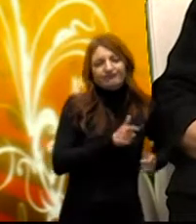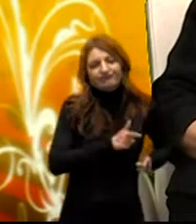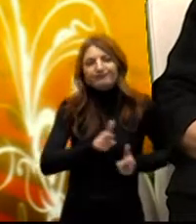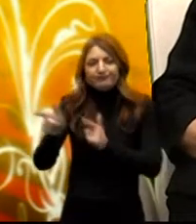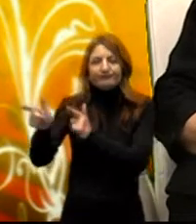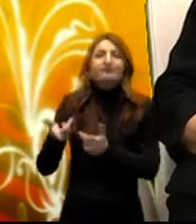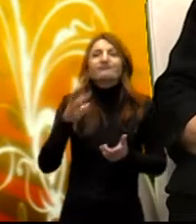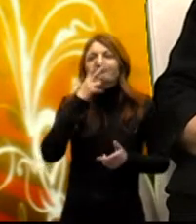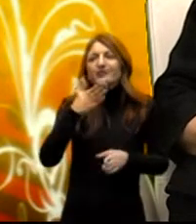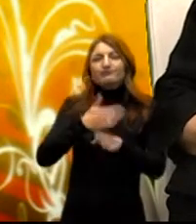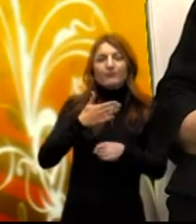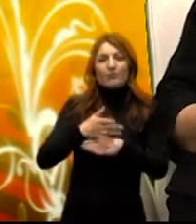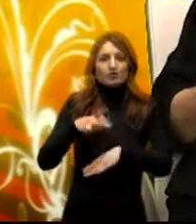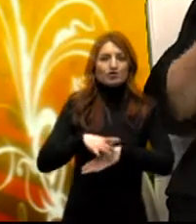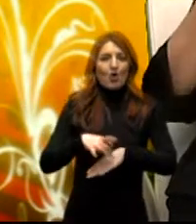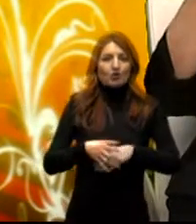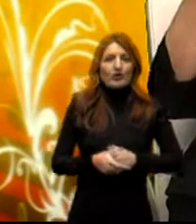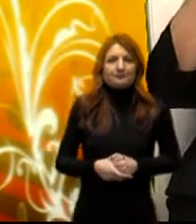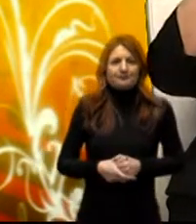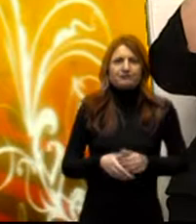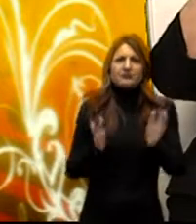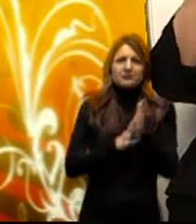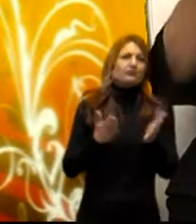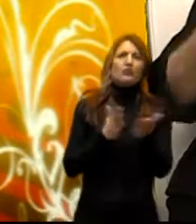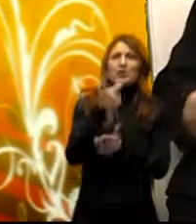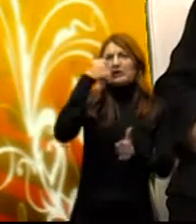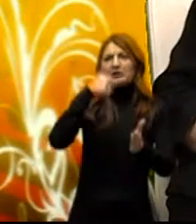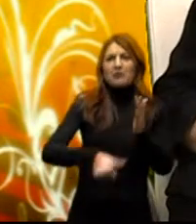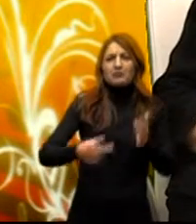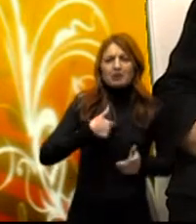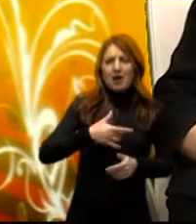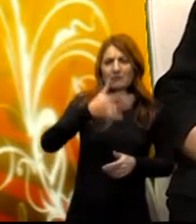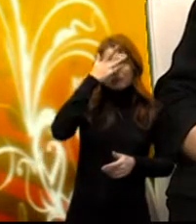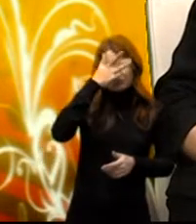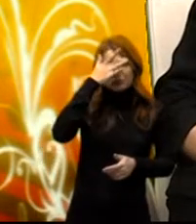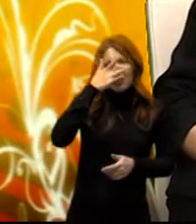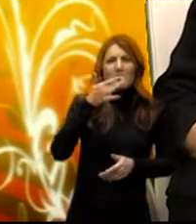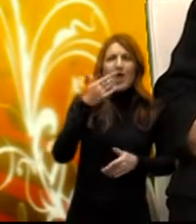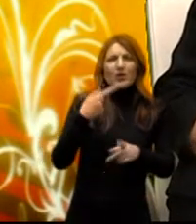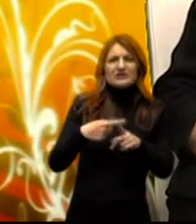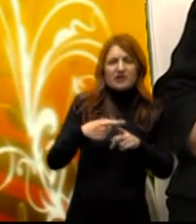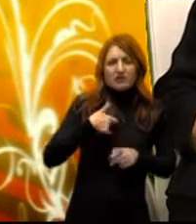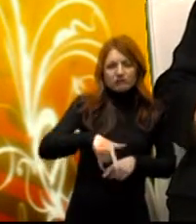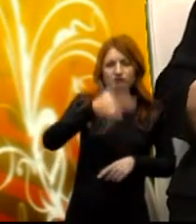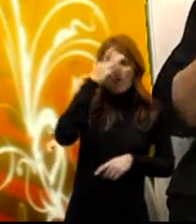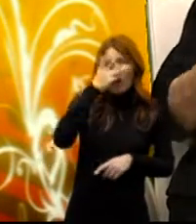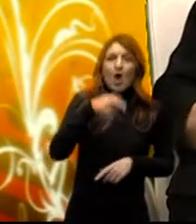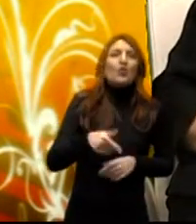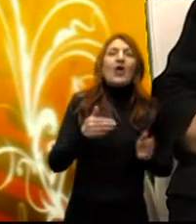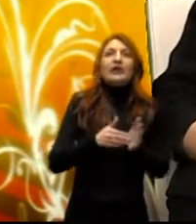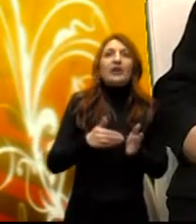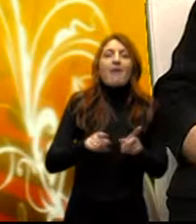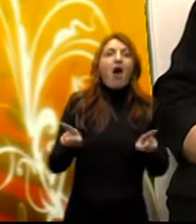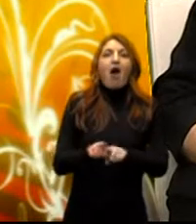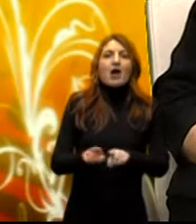liječničku pomoć. To ne znači da ćemo, ako nas jedanput zaboli glava pa nas sad par sati boli glava, da to zahtijeva odmah